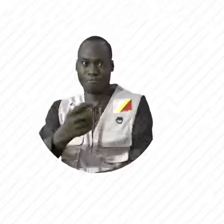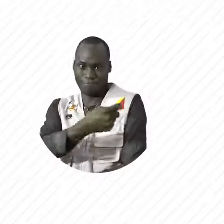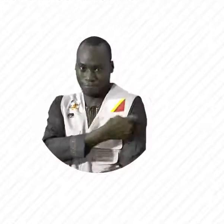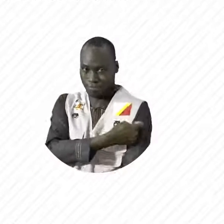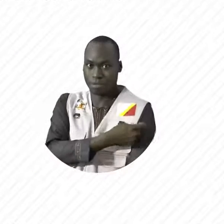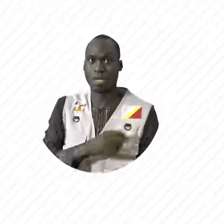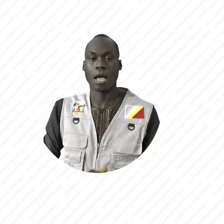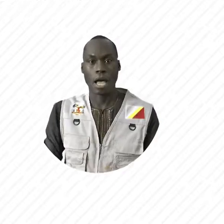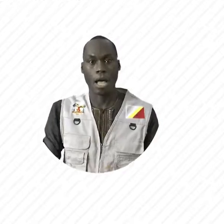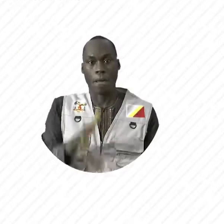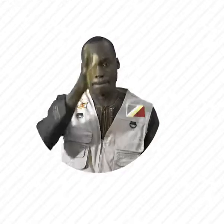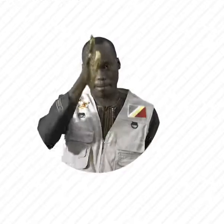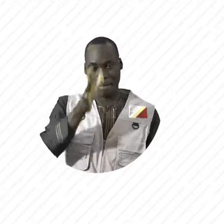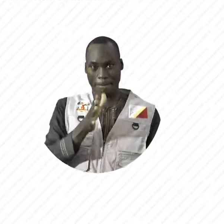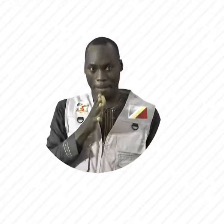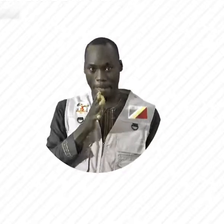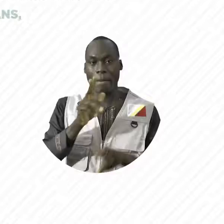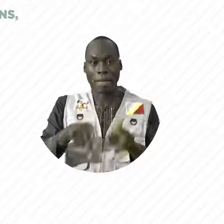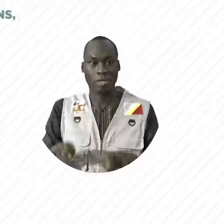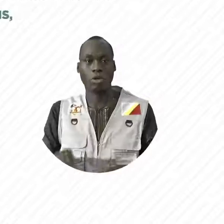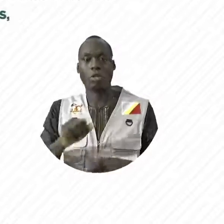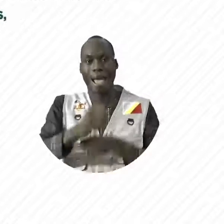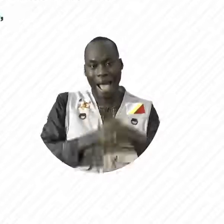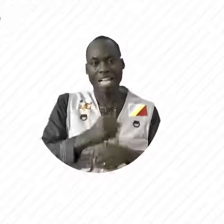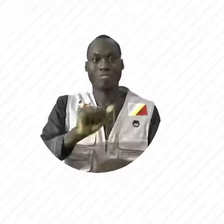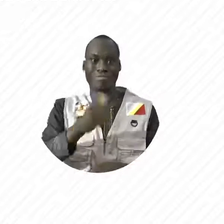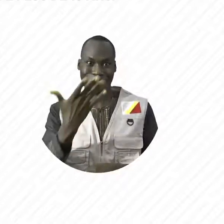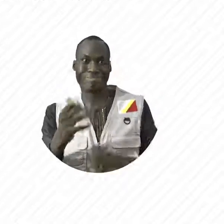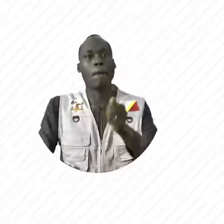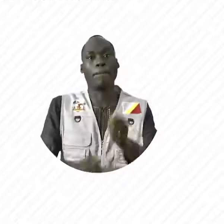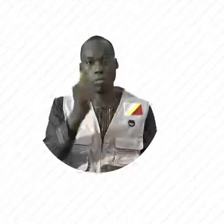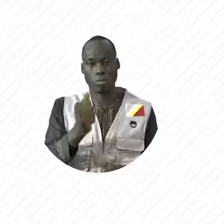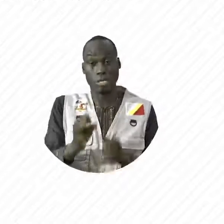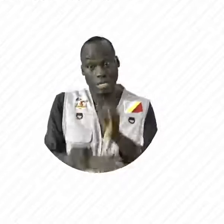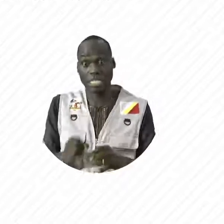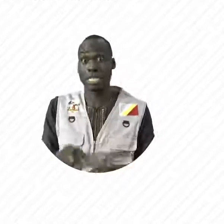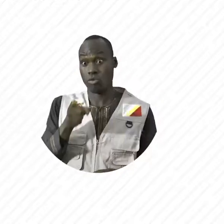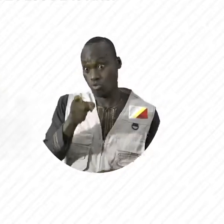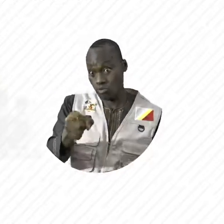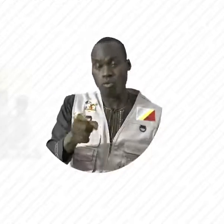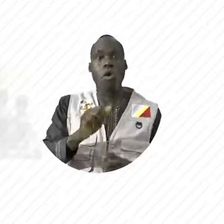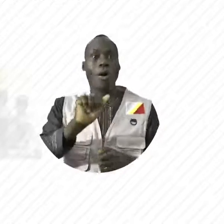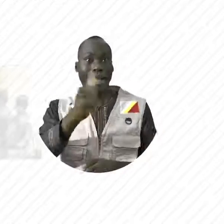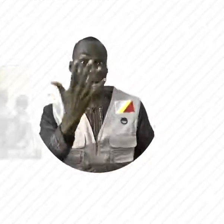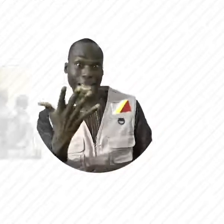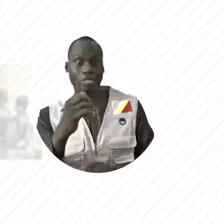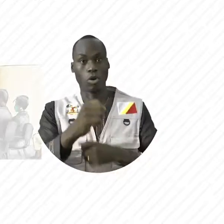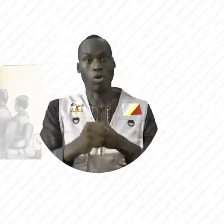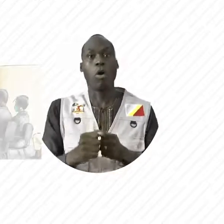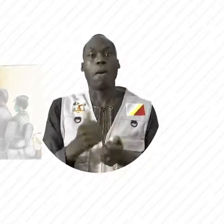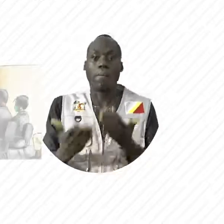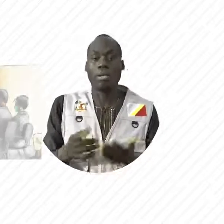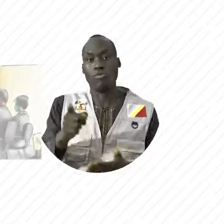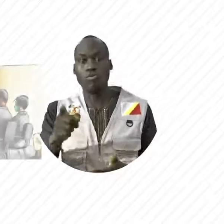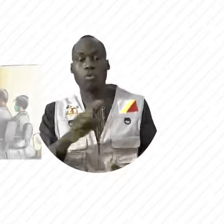adultes et les adolescents âgés de plus de 15 ans. Si vous êtes âgé de plus de 15 ans, vous n'êtes pas enceinte,